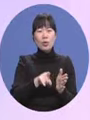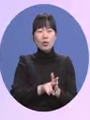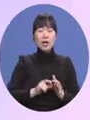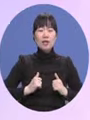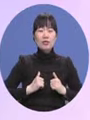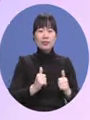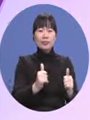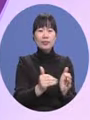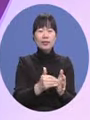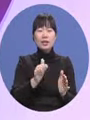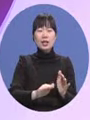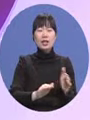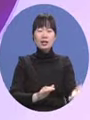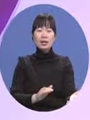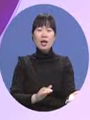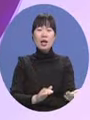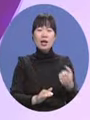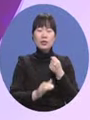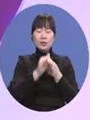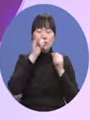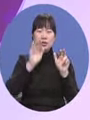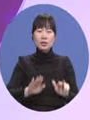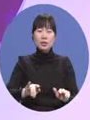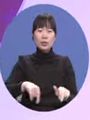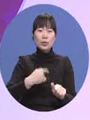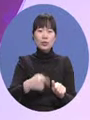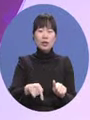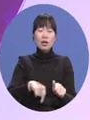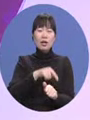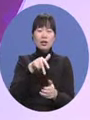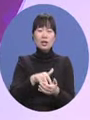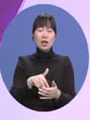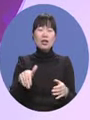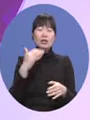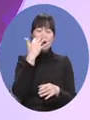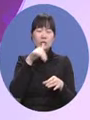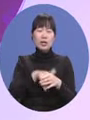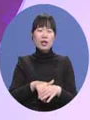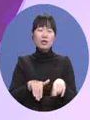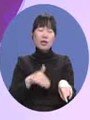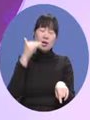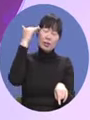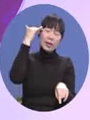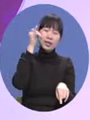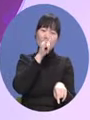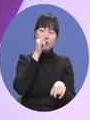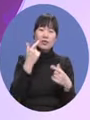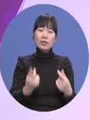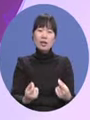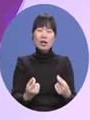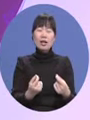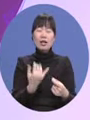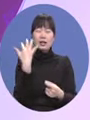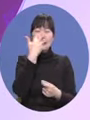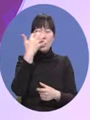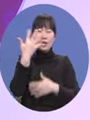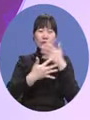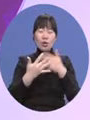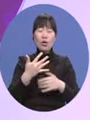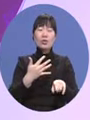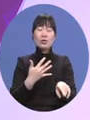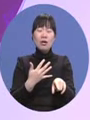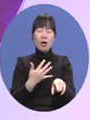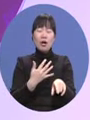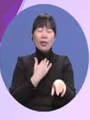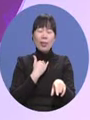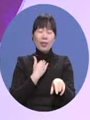했지만 네가 안고 있는 우리의 교육 현실과 이런 성문화는 너무 너를 괴롭히는 것 같다. 얼마나 야동이나 너